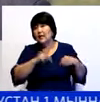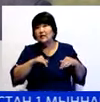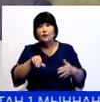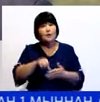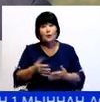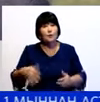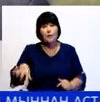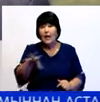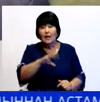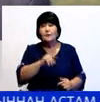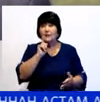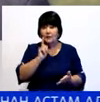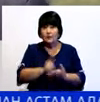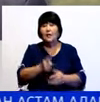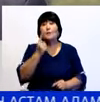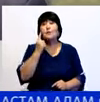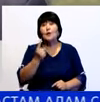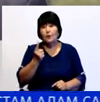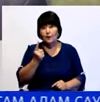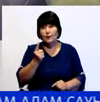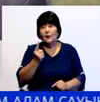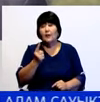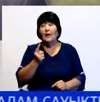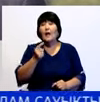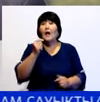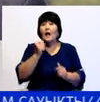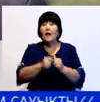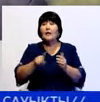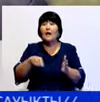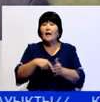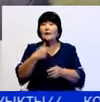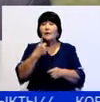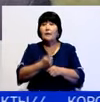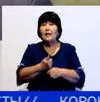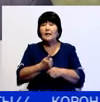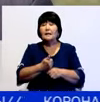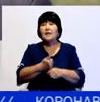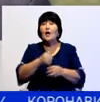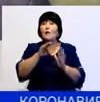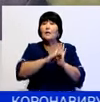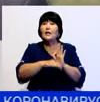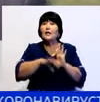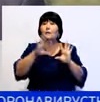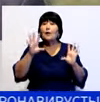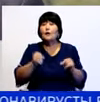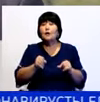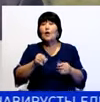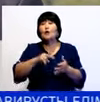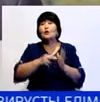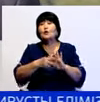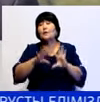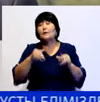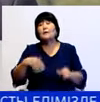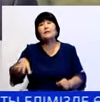бол. Барлығымыздың міндетіміз біреу. Қала басының программасы бойынша, жоспары бойынша